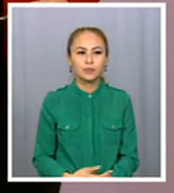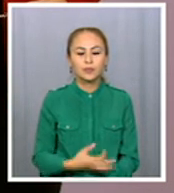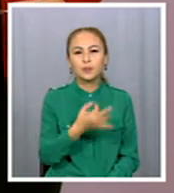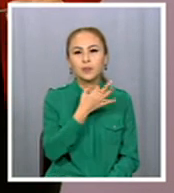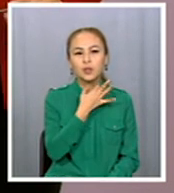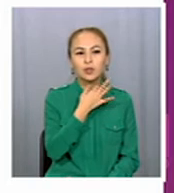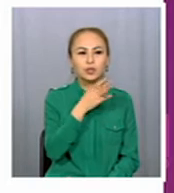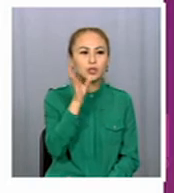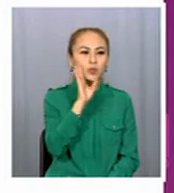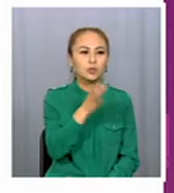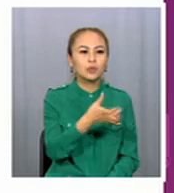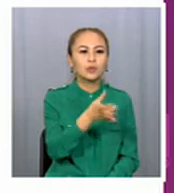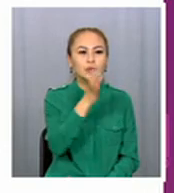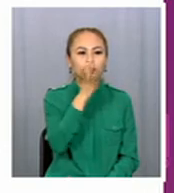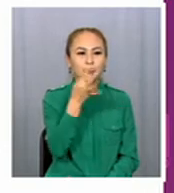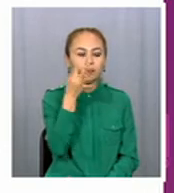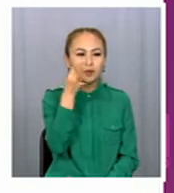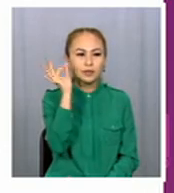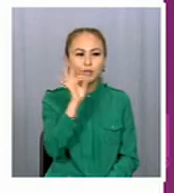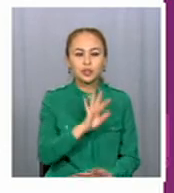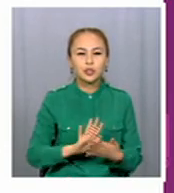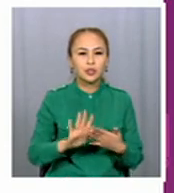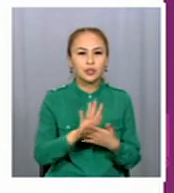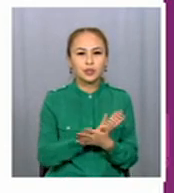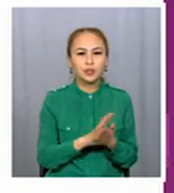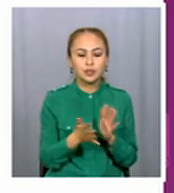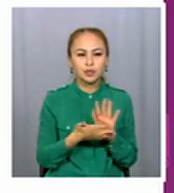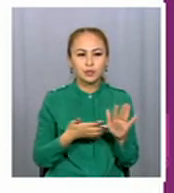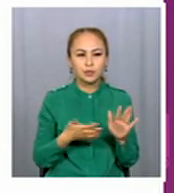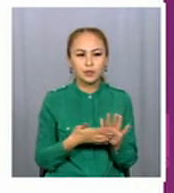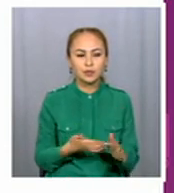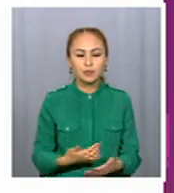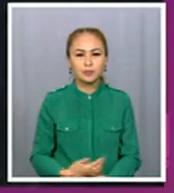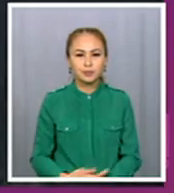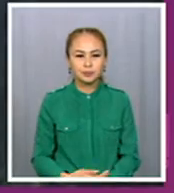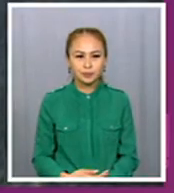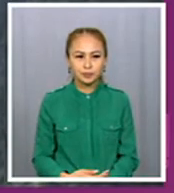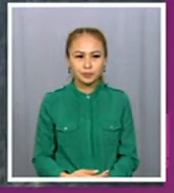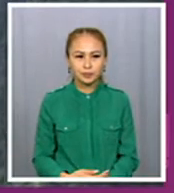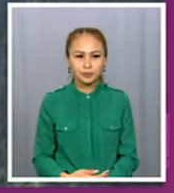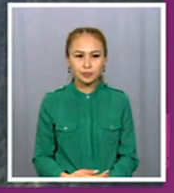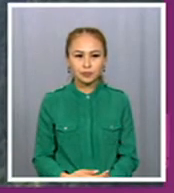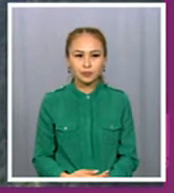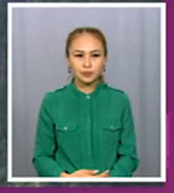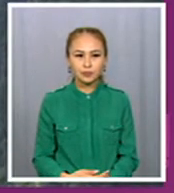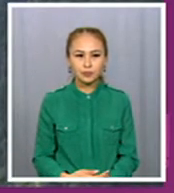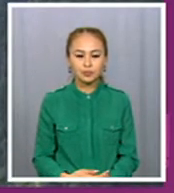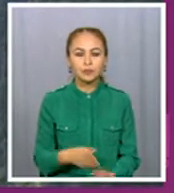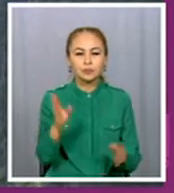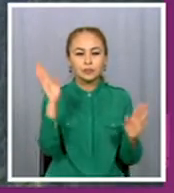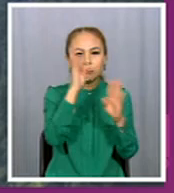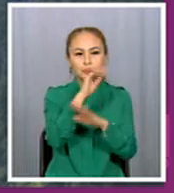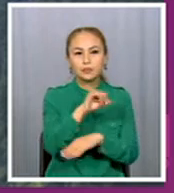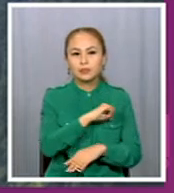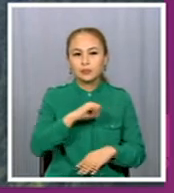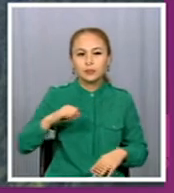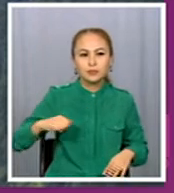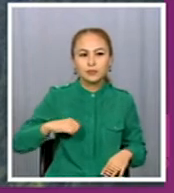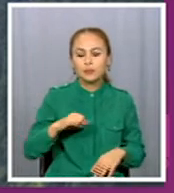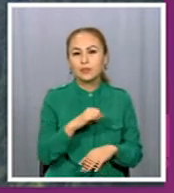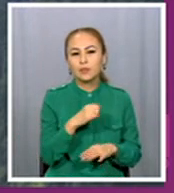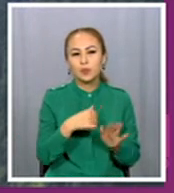Шөлдегенде ішкен судың дәмділігіне ештеңе жетпейді. Табиғаттың ең айбынды құбылыстарының